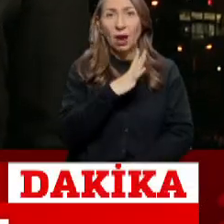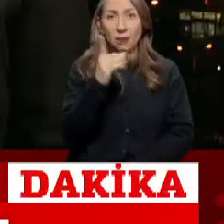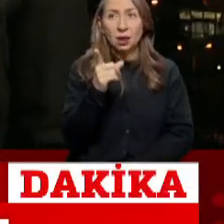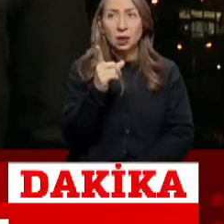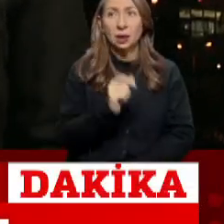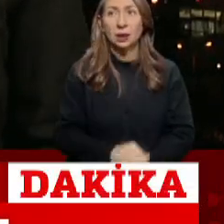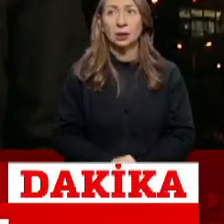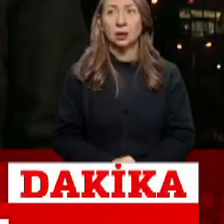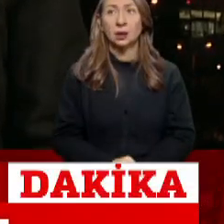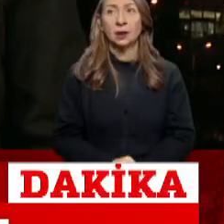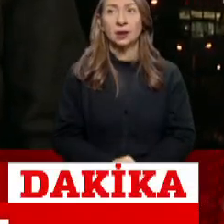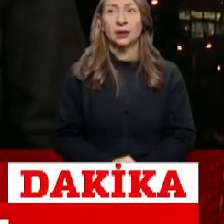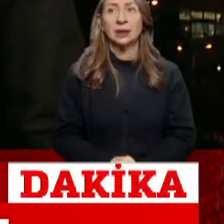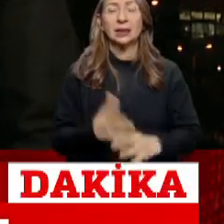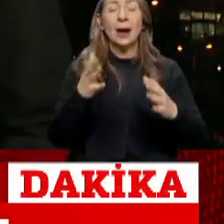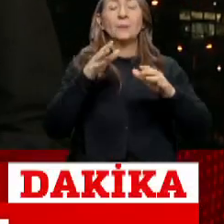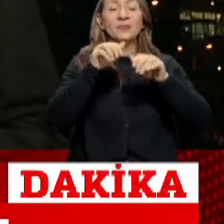mı? Ya